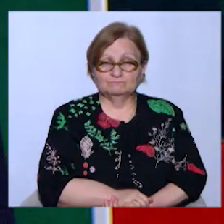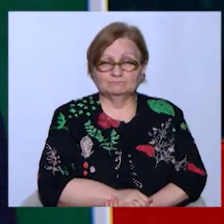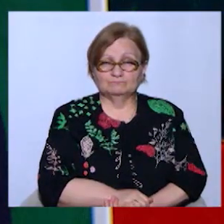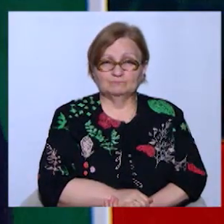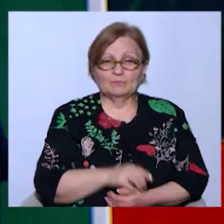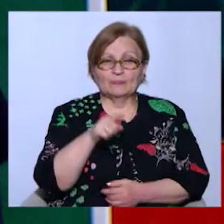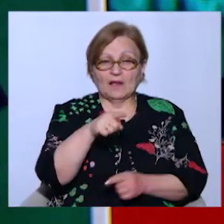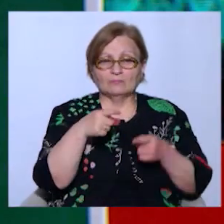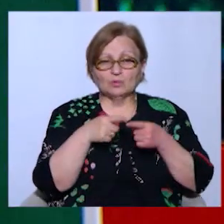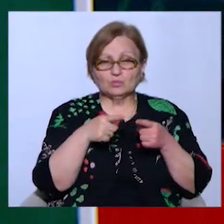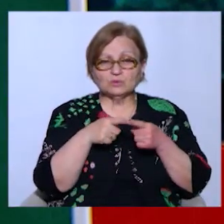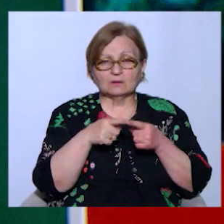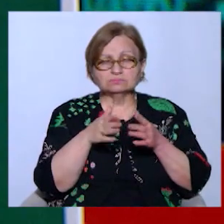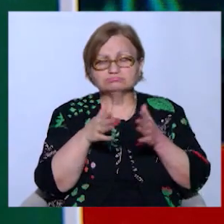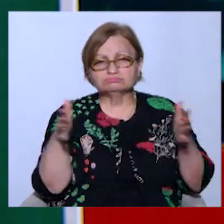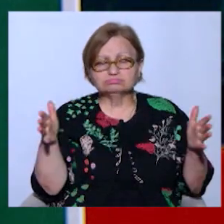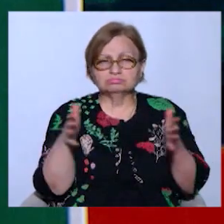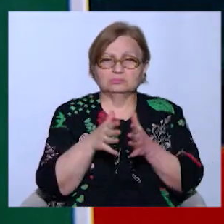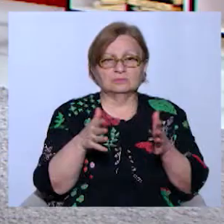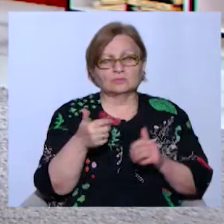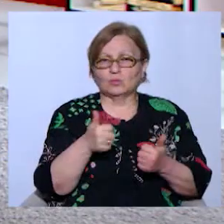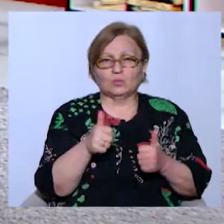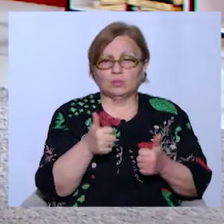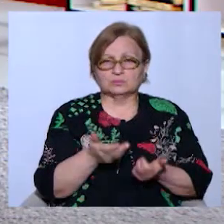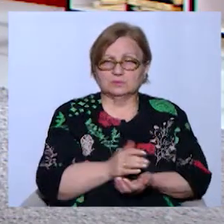კუთხეების სიდიდეები. როგორ არის?